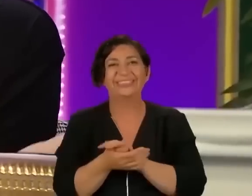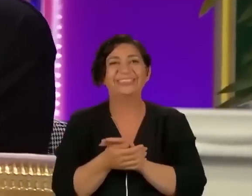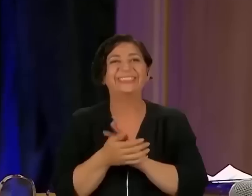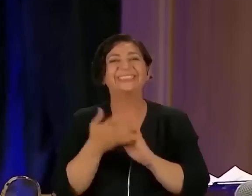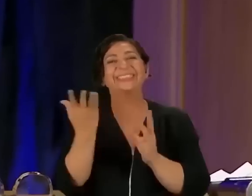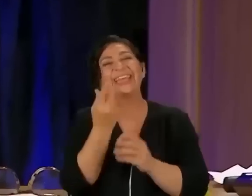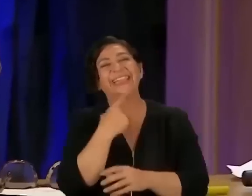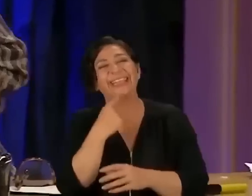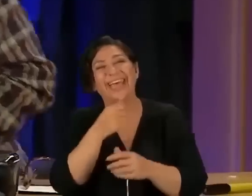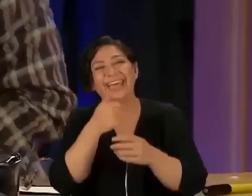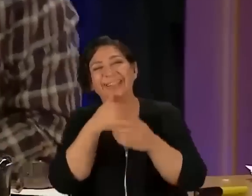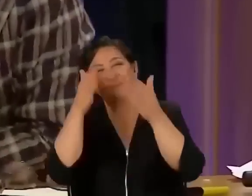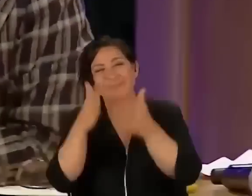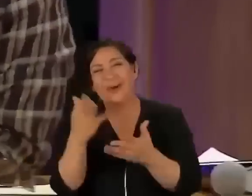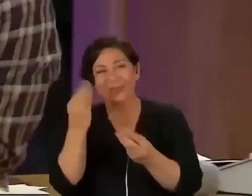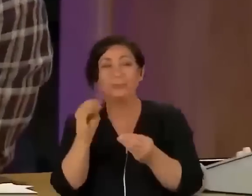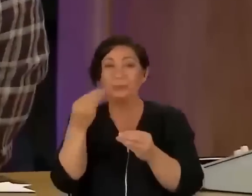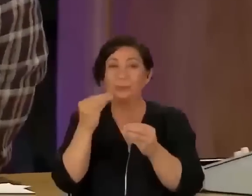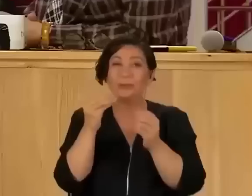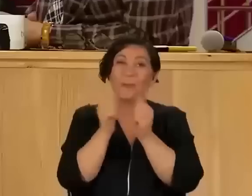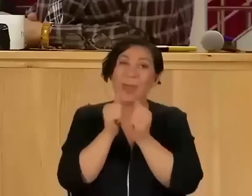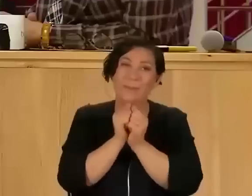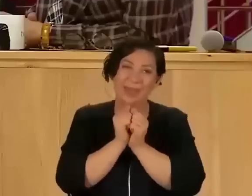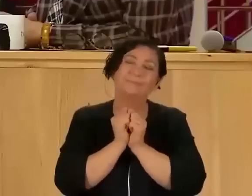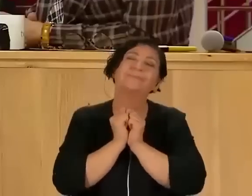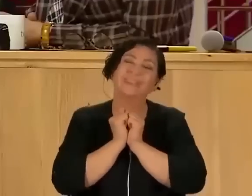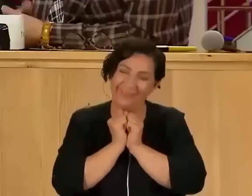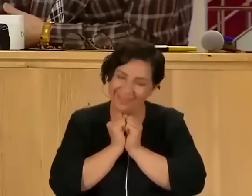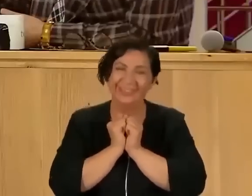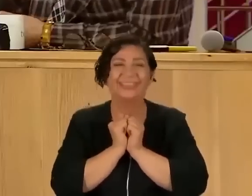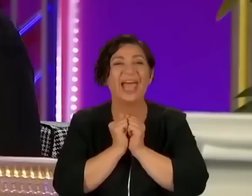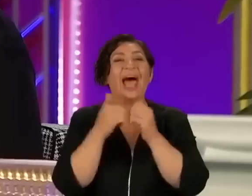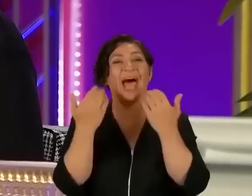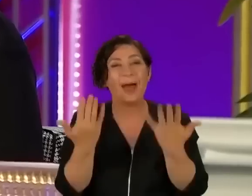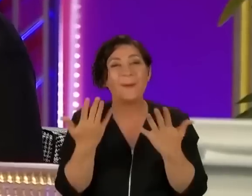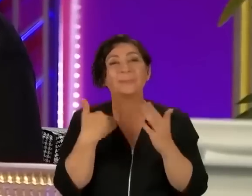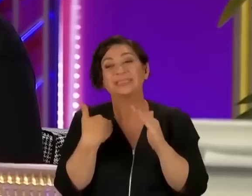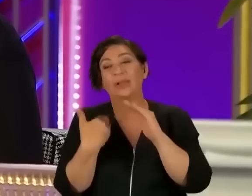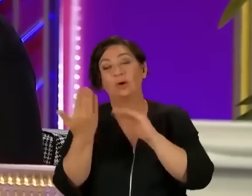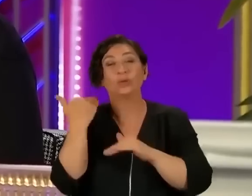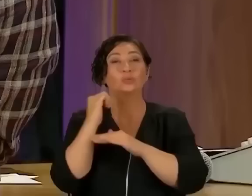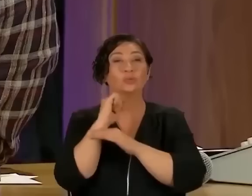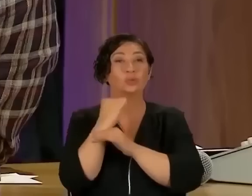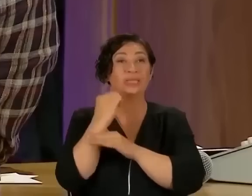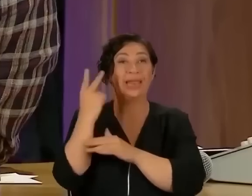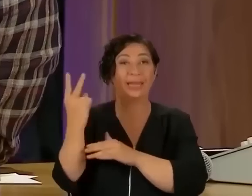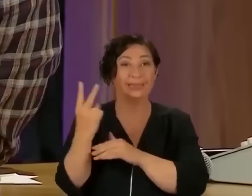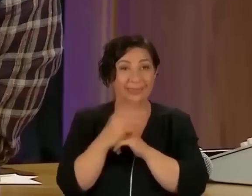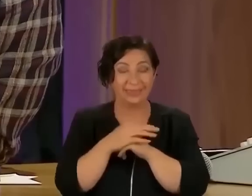Hayır daha tatlı bir insan oldun bence. Çocukla beraber falan olabilir. Çocukla beraber. Aynen. Evet. Yani ama daha... bizden önceki ustaların